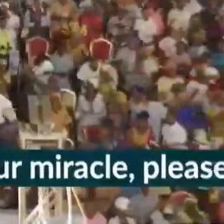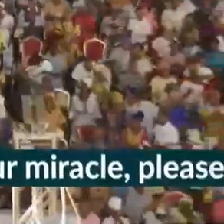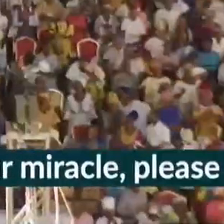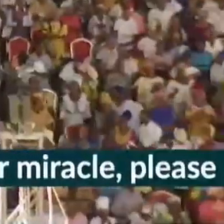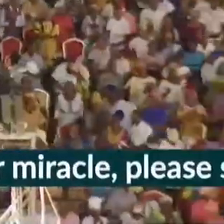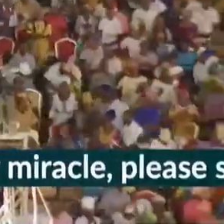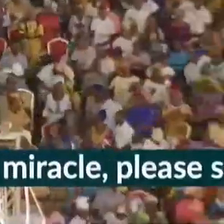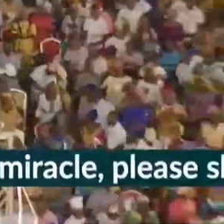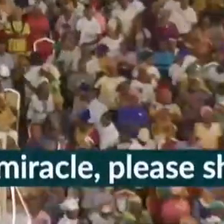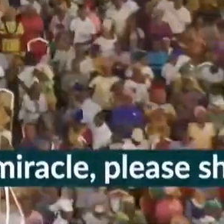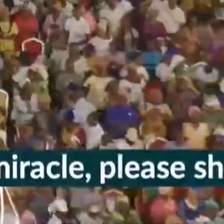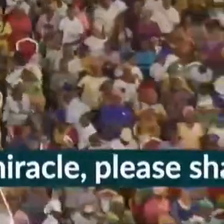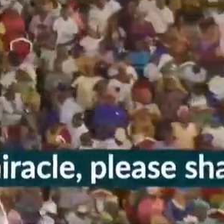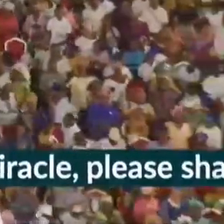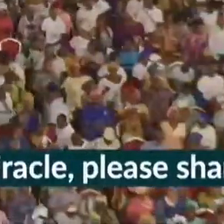Examine-toi.